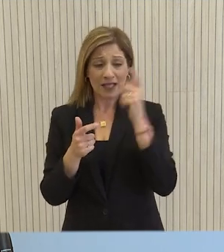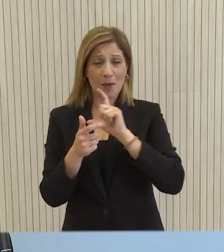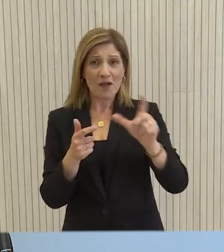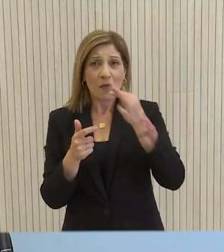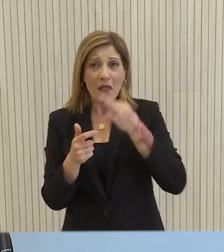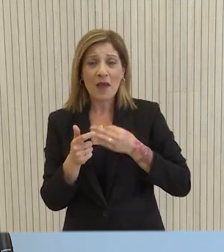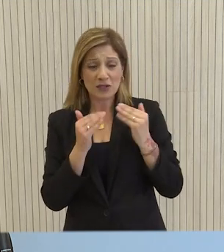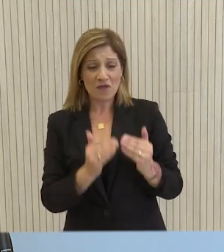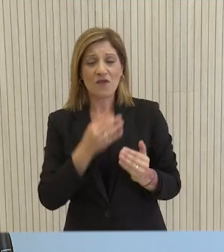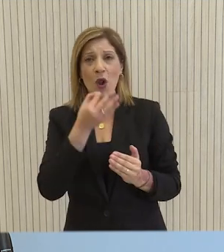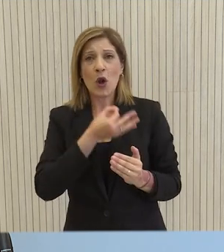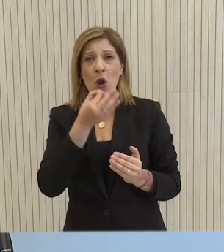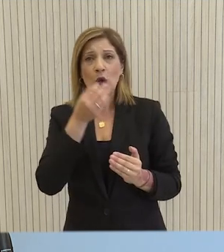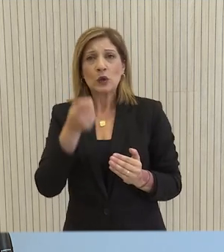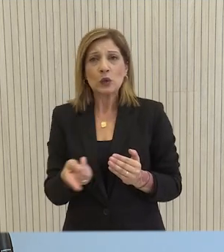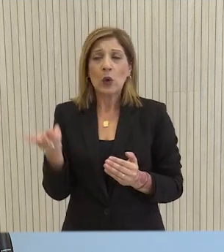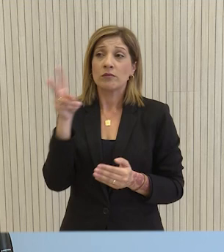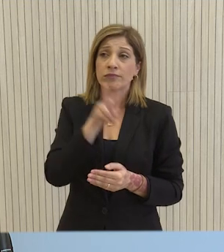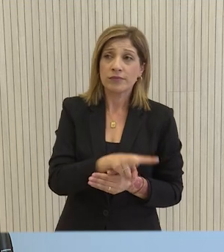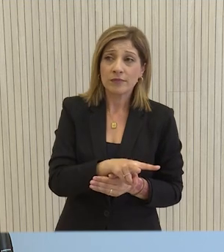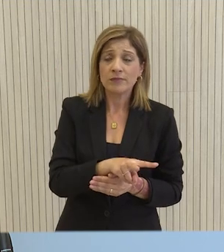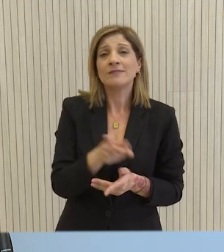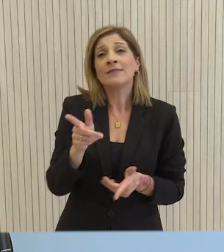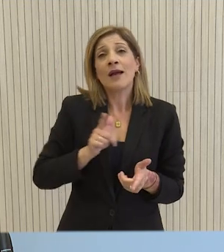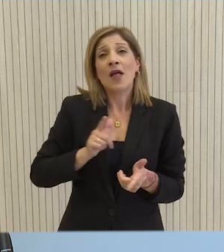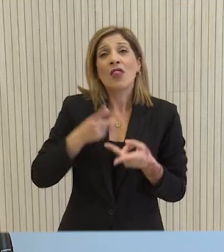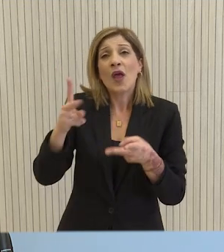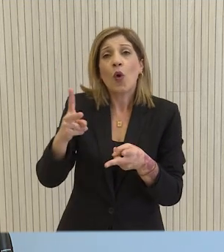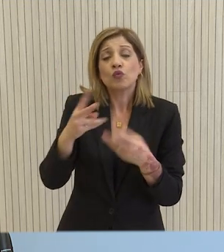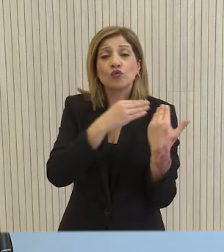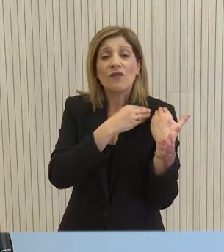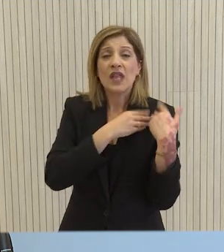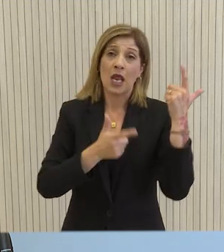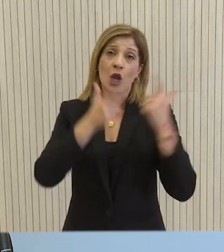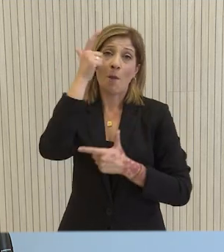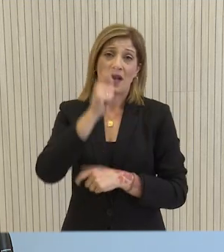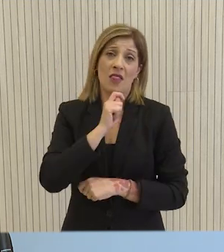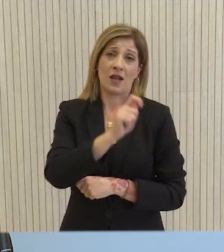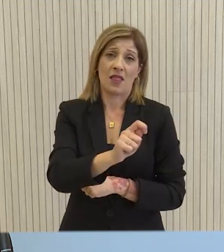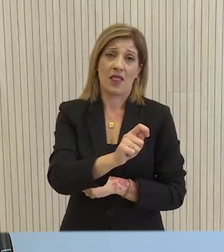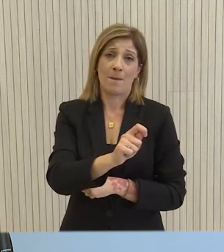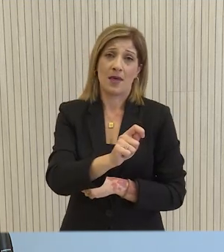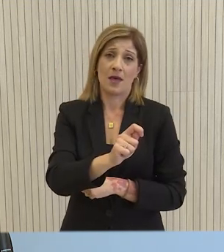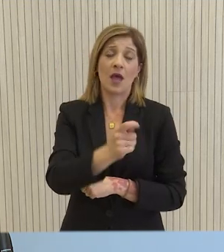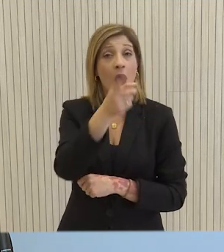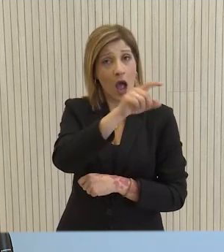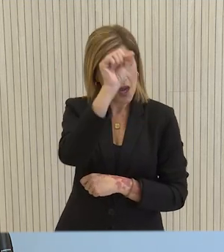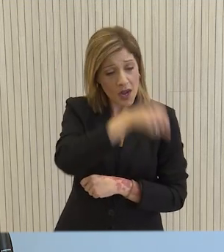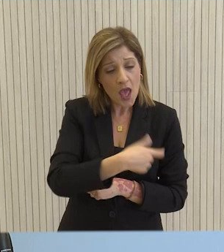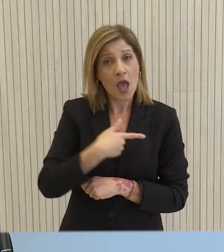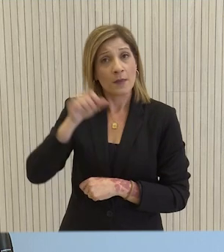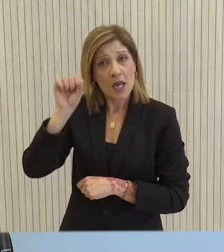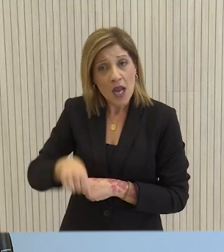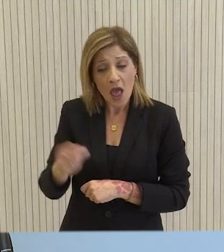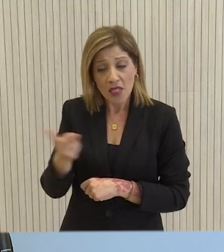Αντιλαμβάνεστε, αυτή η ανακοίνωση θα γίνει από πλευράς του Γενικού Γραμματέα των Ηνωμένων Εθνών. Αυτή είναι η ενημέρωση που έχουμε. Έχουμε την ενημέρωση ότι έχουν απαντήσει θετικά και η άλλη πλευρά. Και αυτό